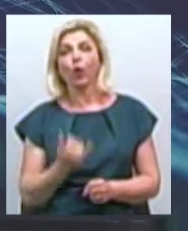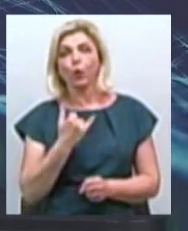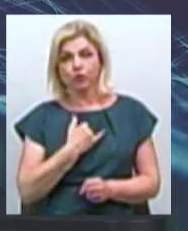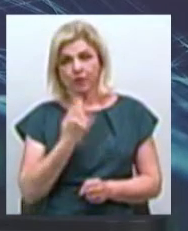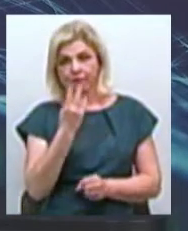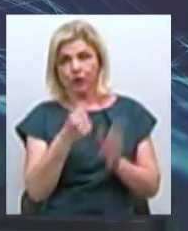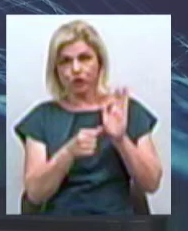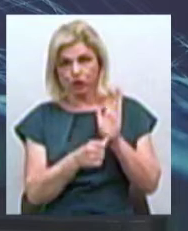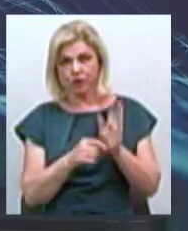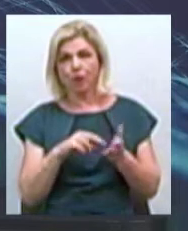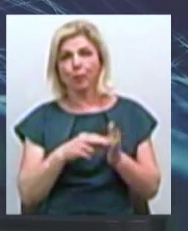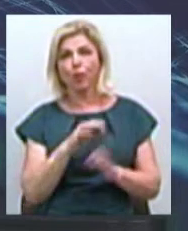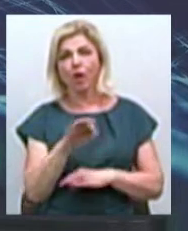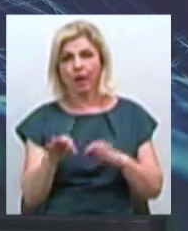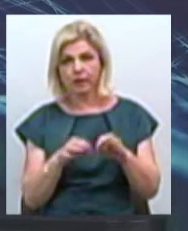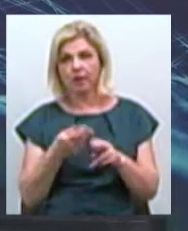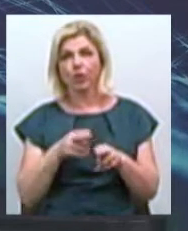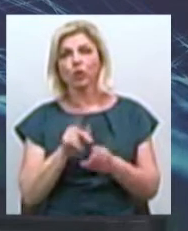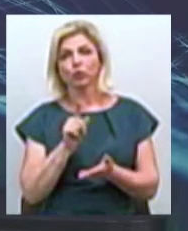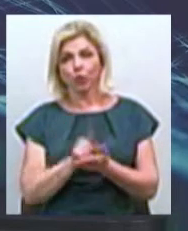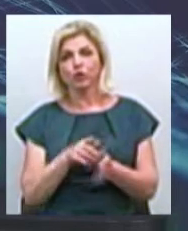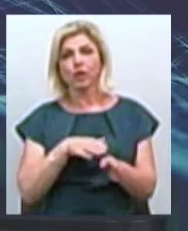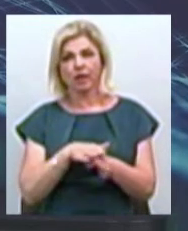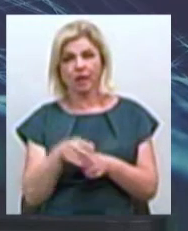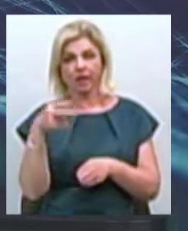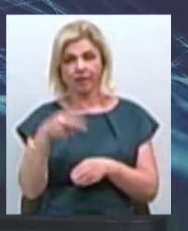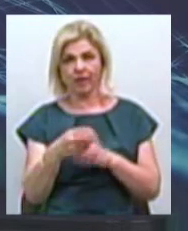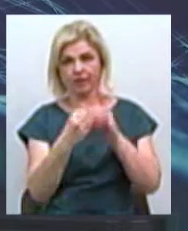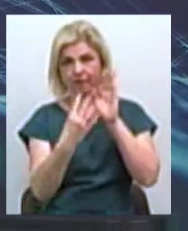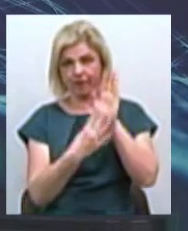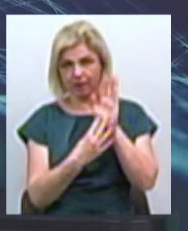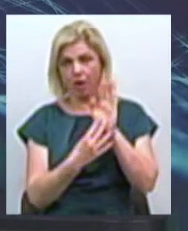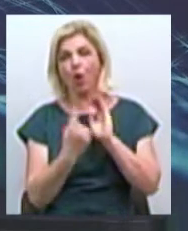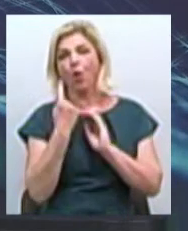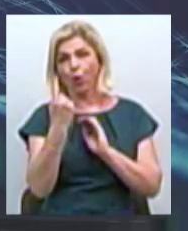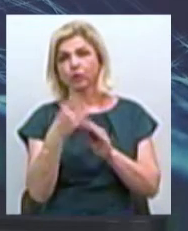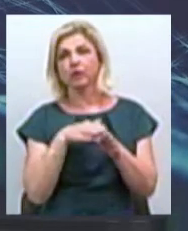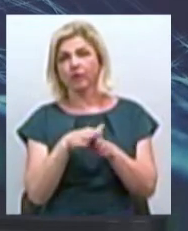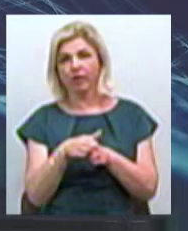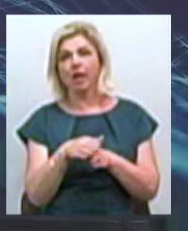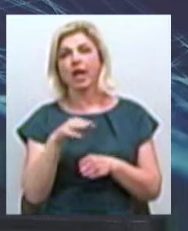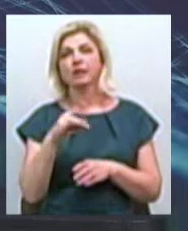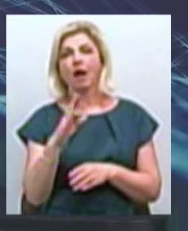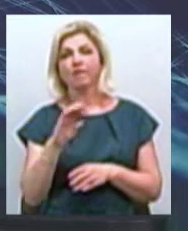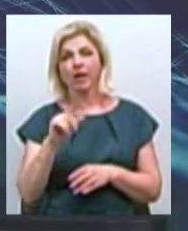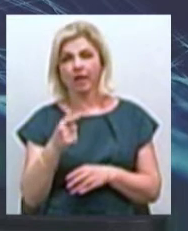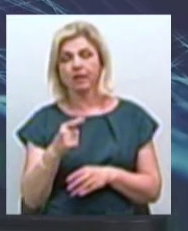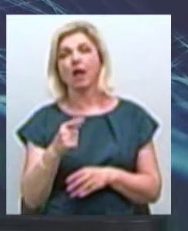повинні бути реалізовані у 2019 році. Один вже реалізований у травні, це фестиваль «Рух